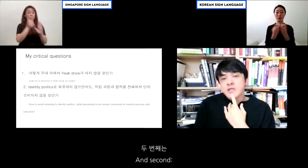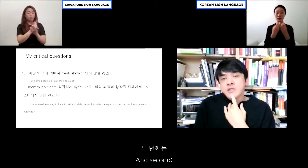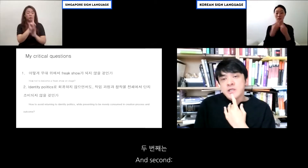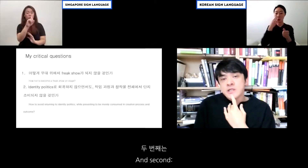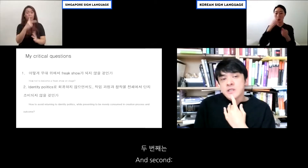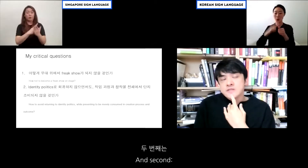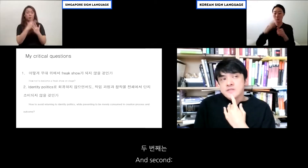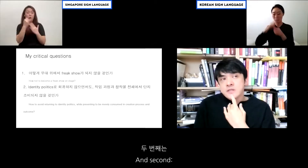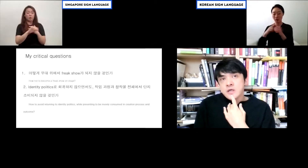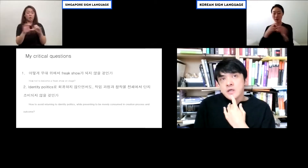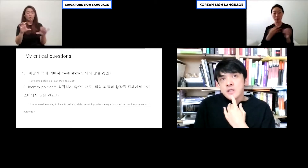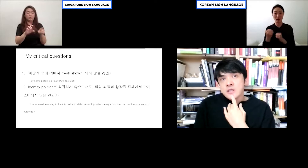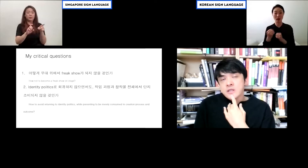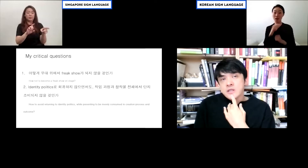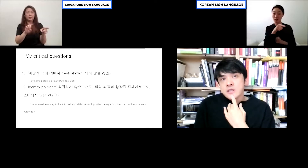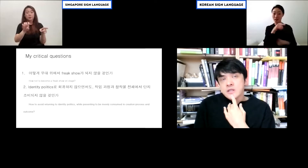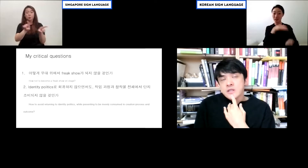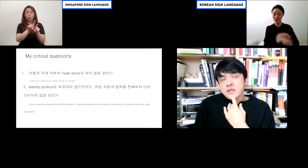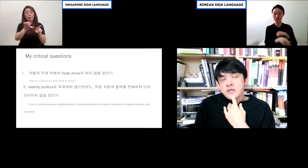두 번째는